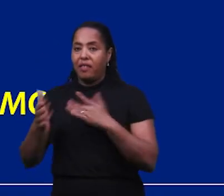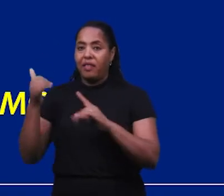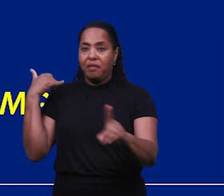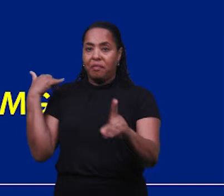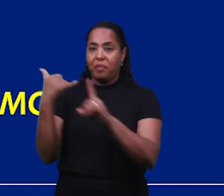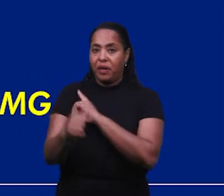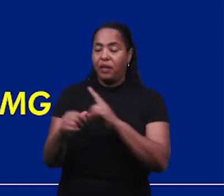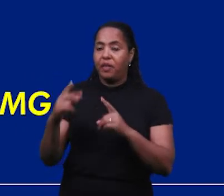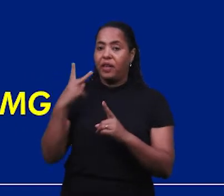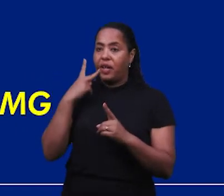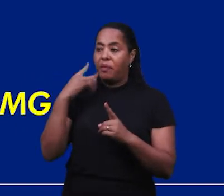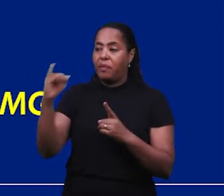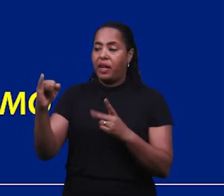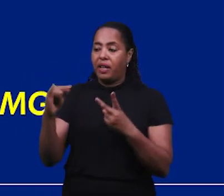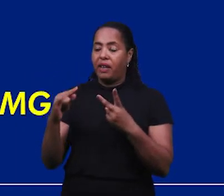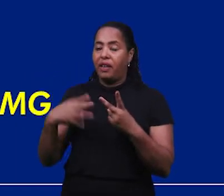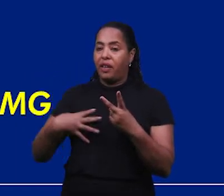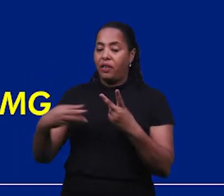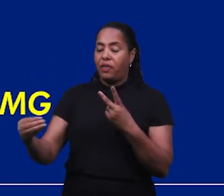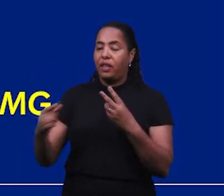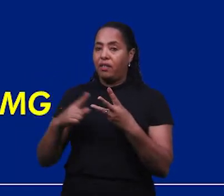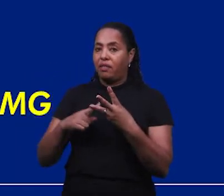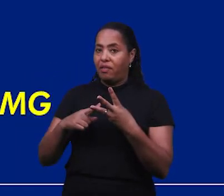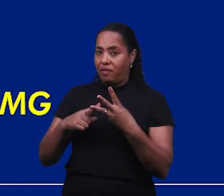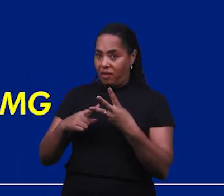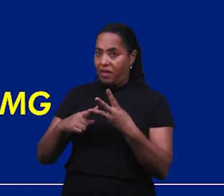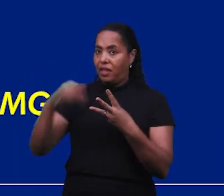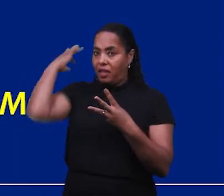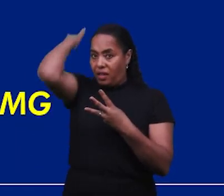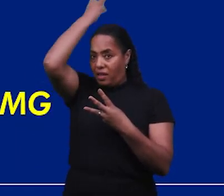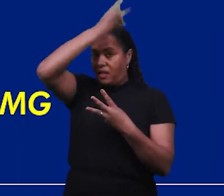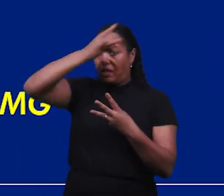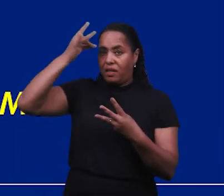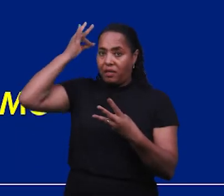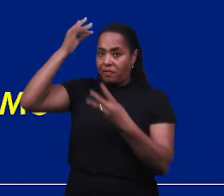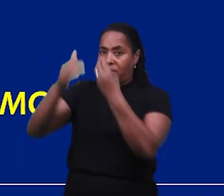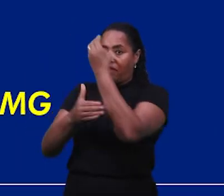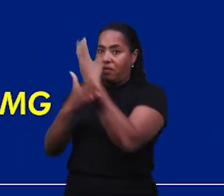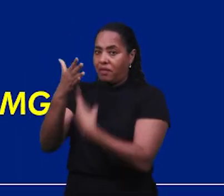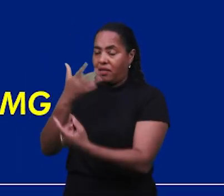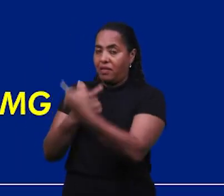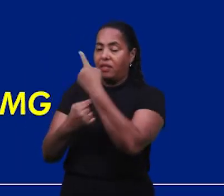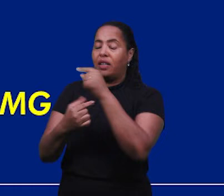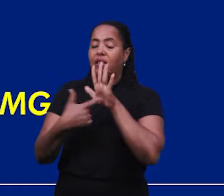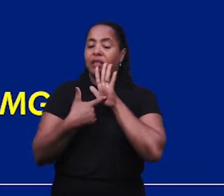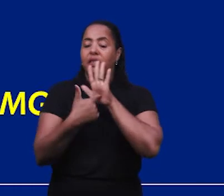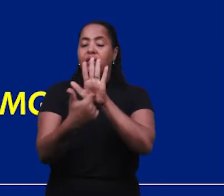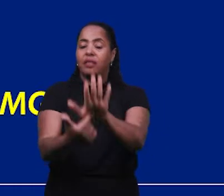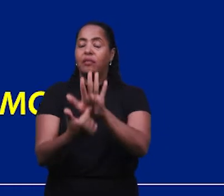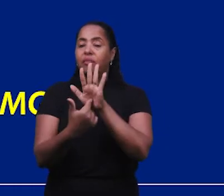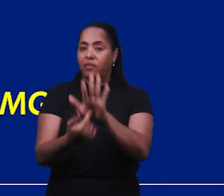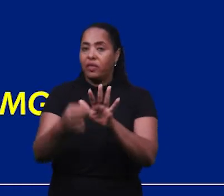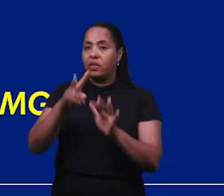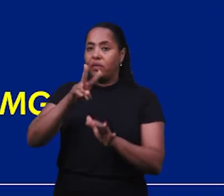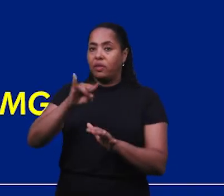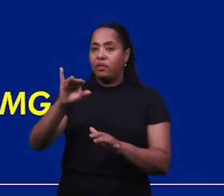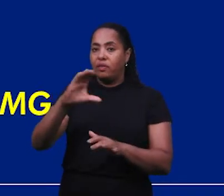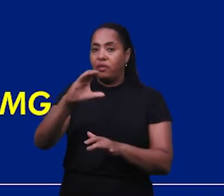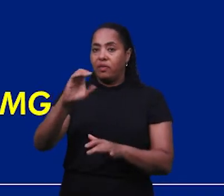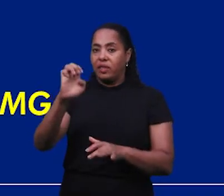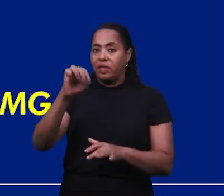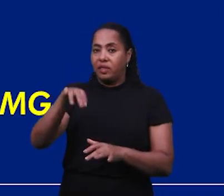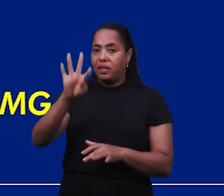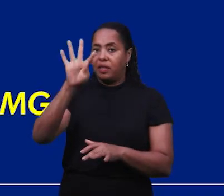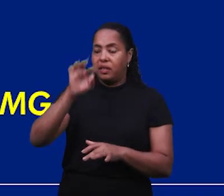Père, Fils et Saint-Esprit. Ce que nous avons dit ici est Vicente Ribeiro a écrit de Joatuba,